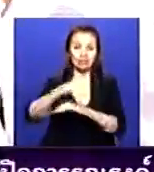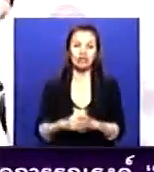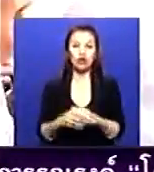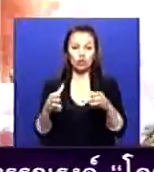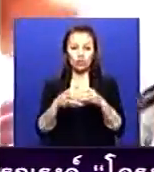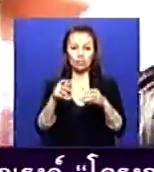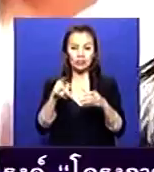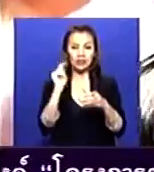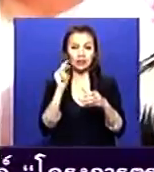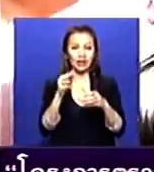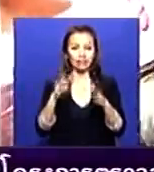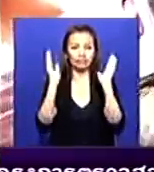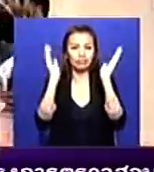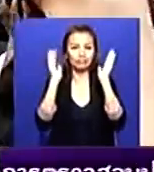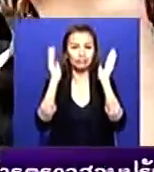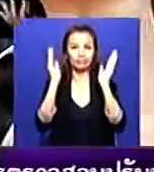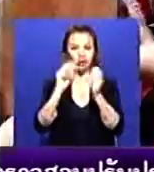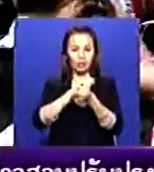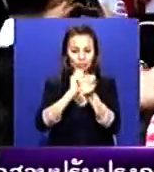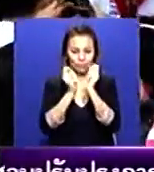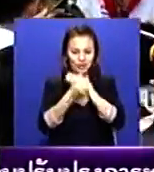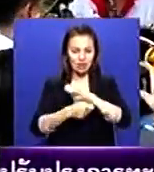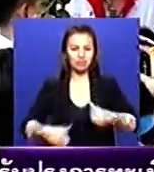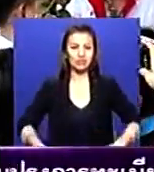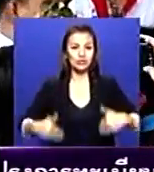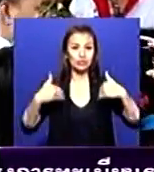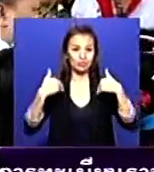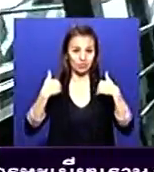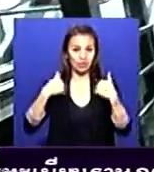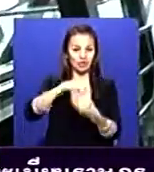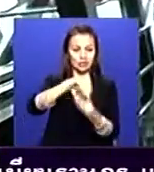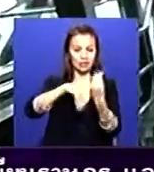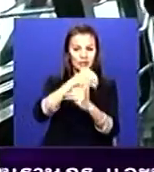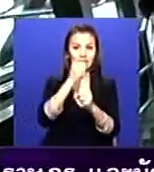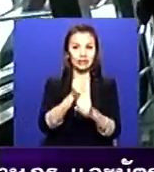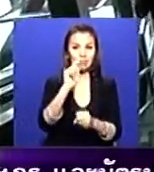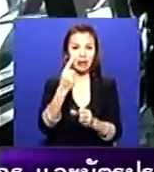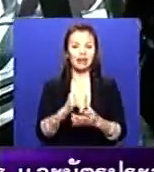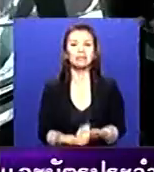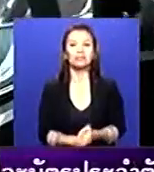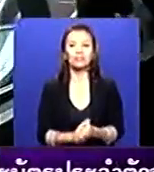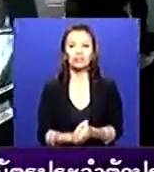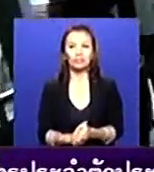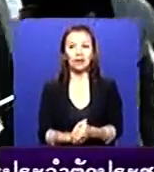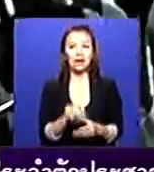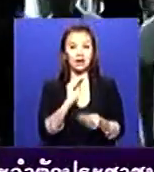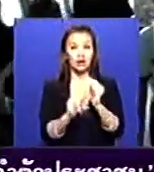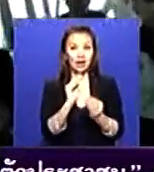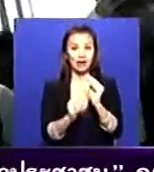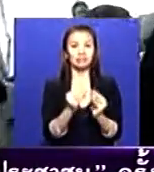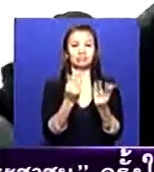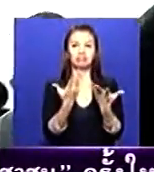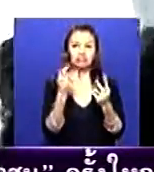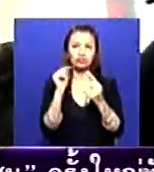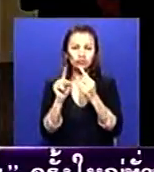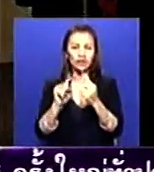ทยแถลงนโยบายพลิกโฉมเปลี่ยนชีวิตสร้างเศรษฐกิจใหม่ด้านพลตำรวจเอกเสรีพิสุทธิ์เตมียเวชหาเสียงที่ธ